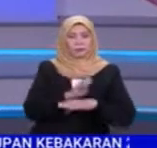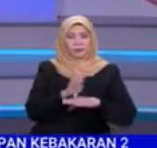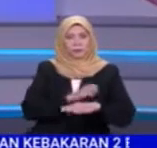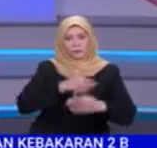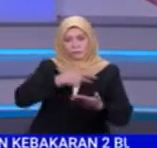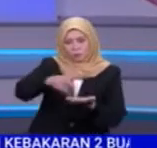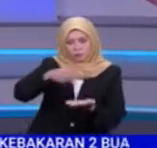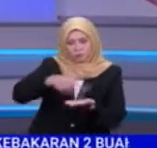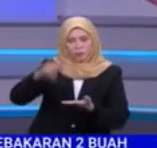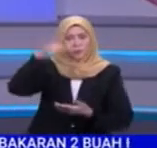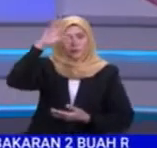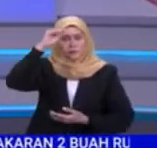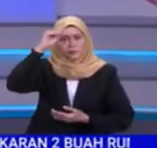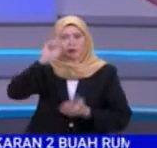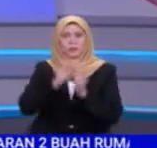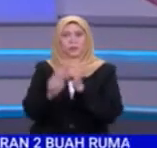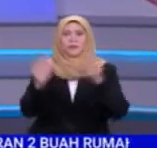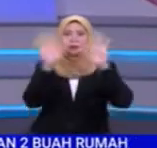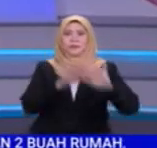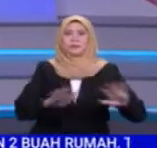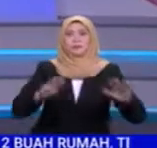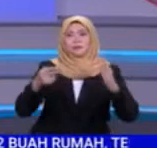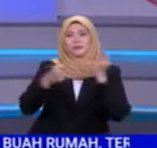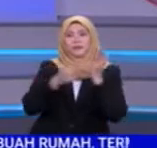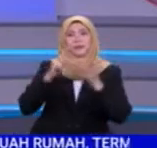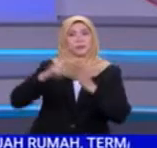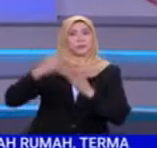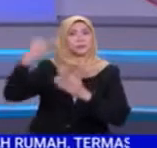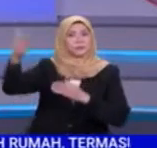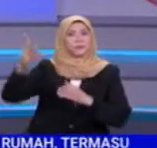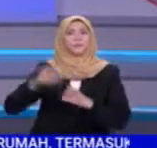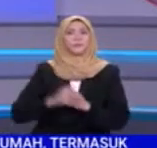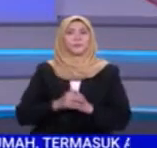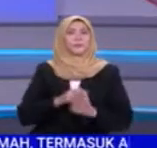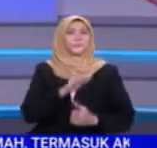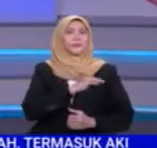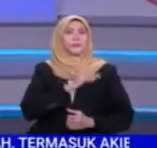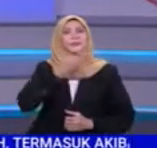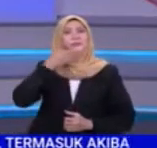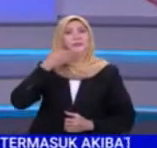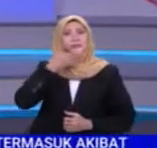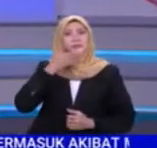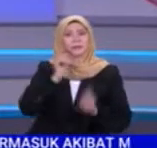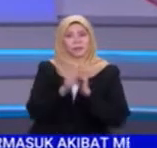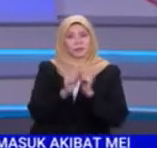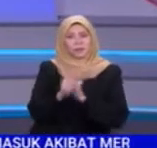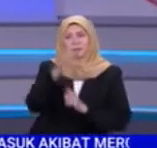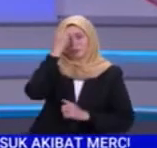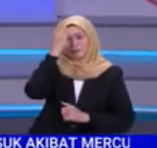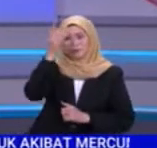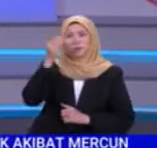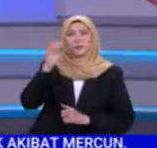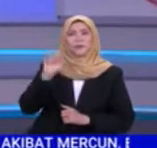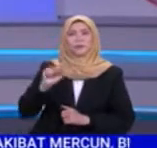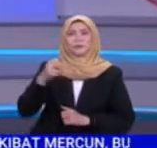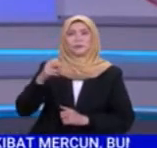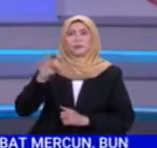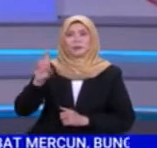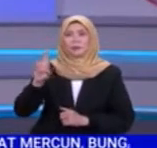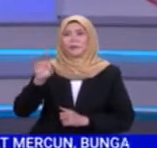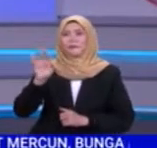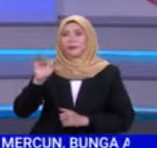Pulau Sepa lelaki sukakan cdh Nov 6 bulan depan menteri beliau dan sukan that those Ahmad Faisal sungguh percaya